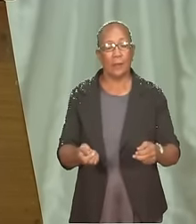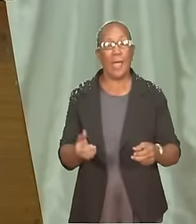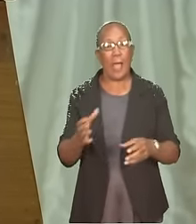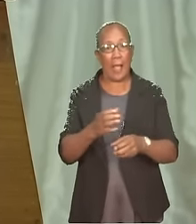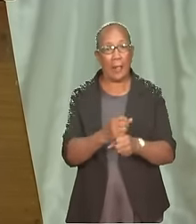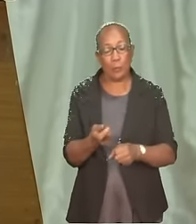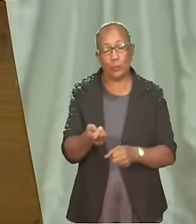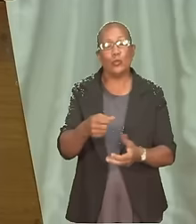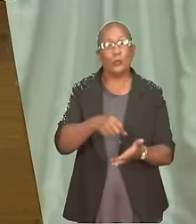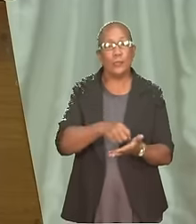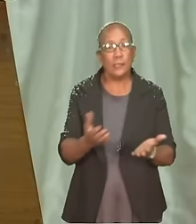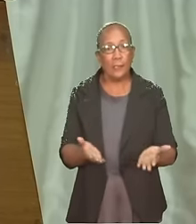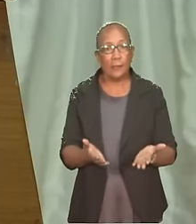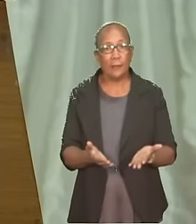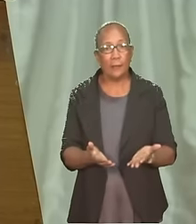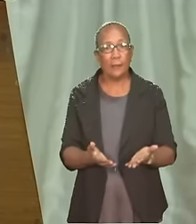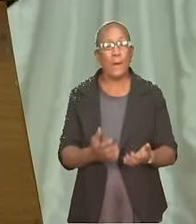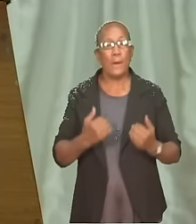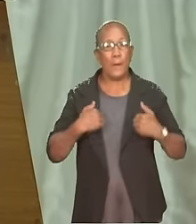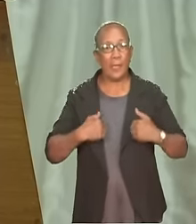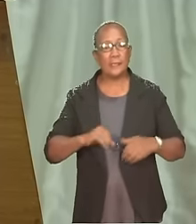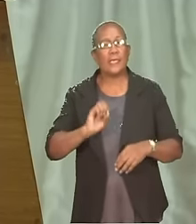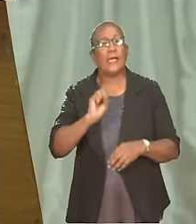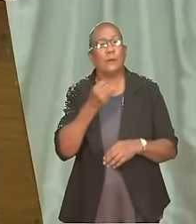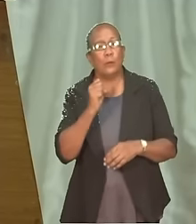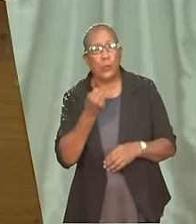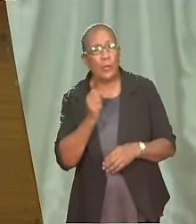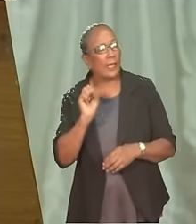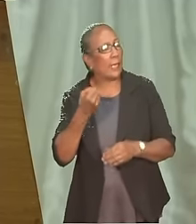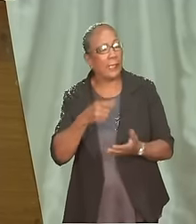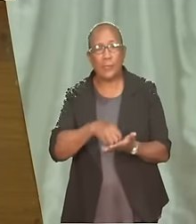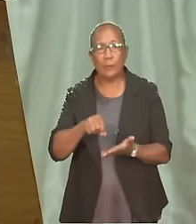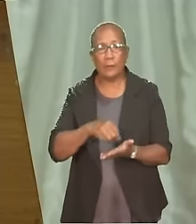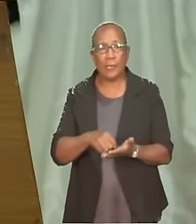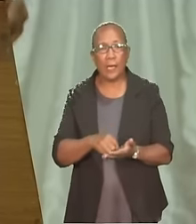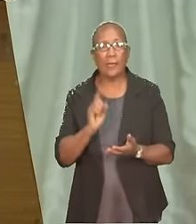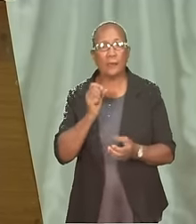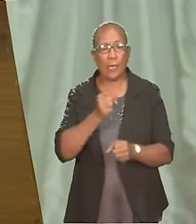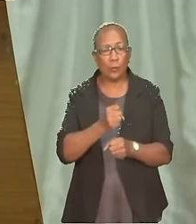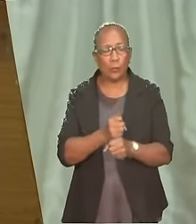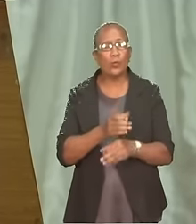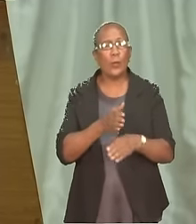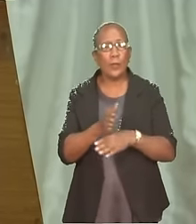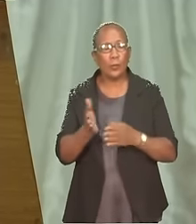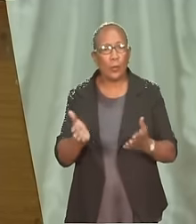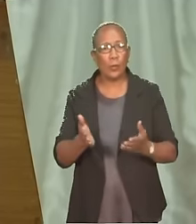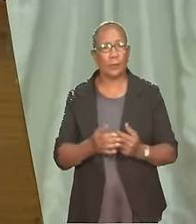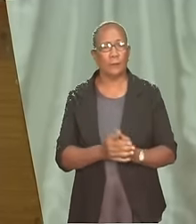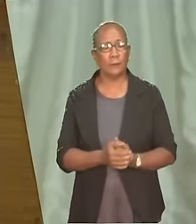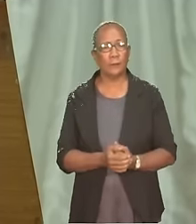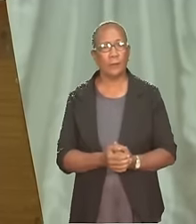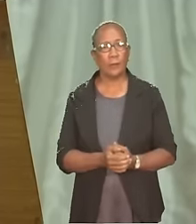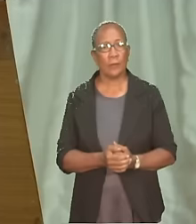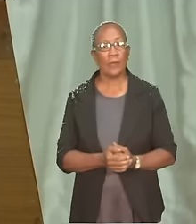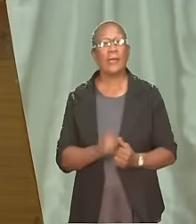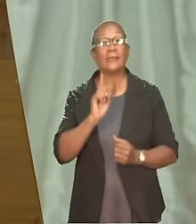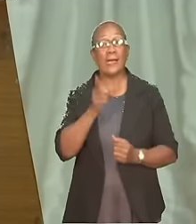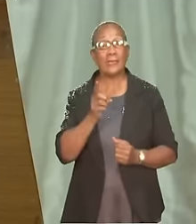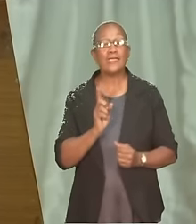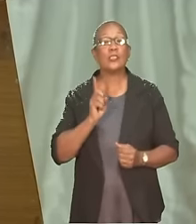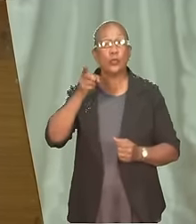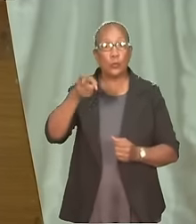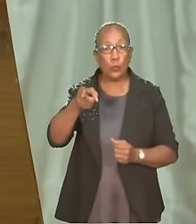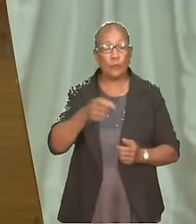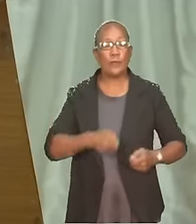van de burgers die het moeilijk hebben, die het niet kunnen betalen. En dat doen we en dat gaan we blijven doen. Dat is het doel van een